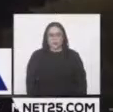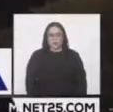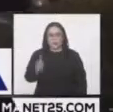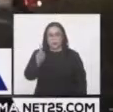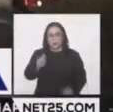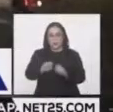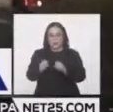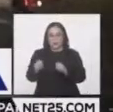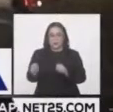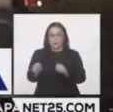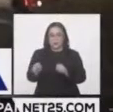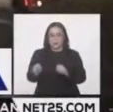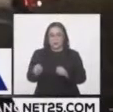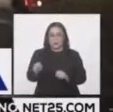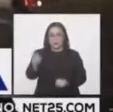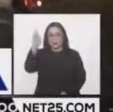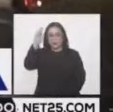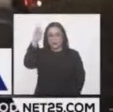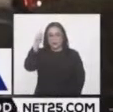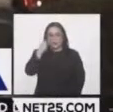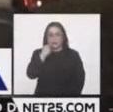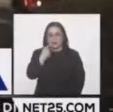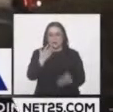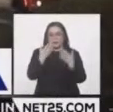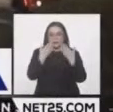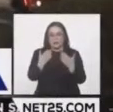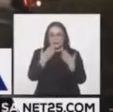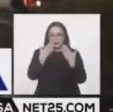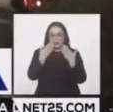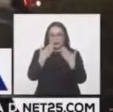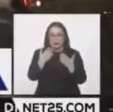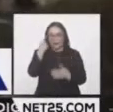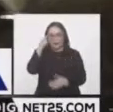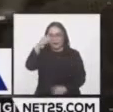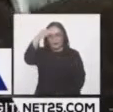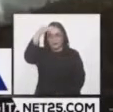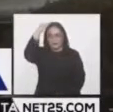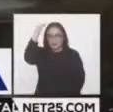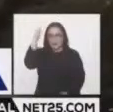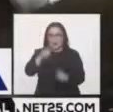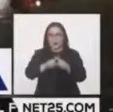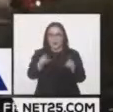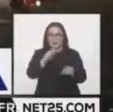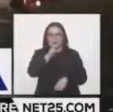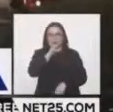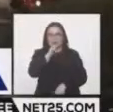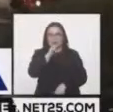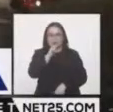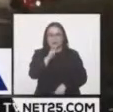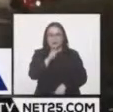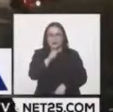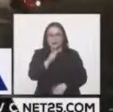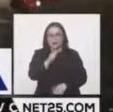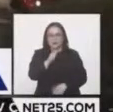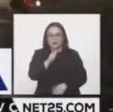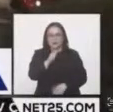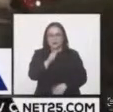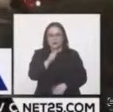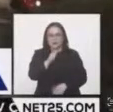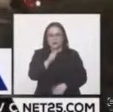statement sinabi ni Santo raffi Tulfo nagpapasalamat siya kay Dela Rosa Pero hindi naman siya Nanghingi ng